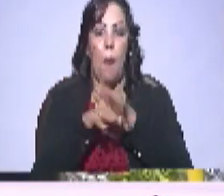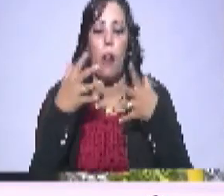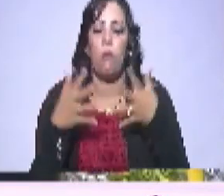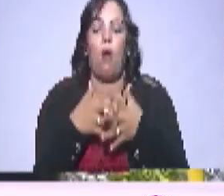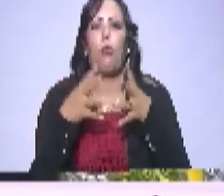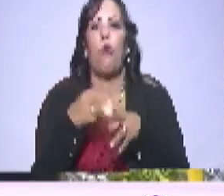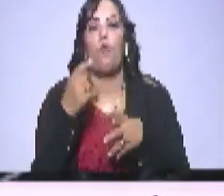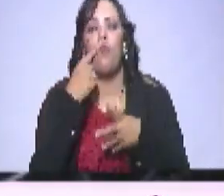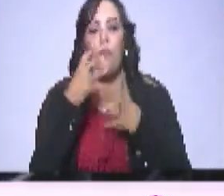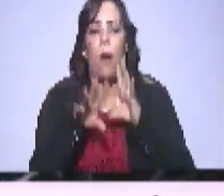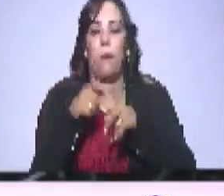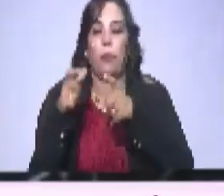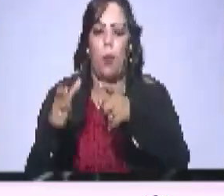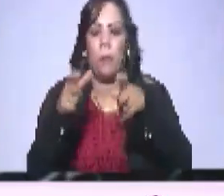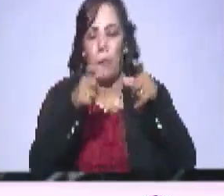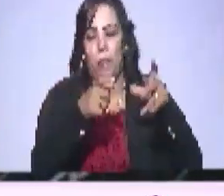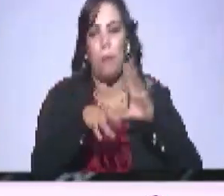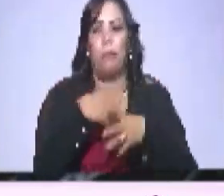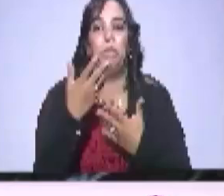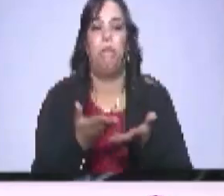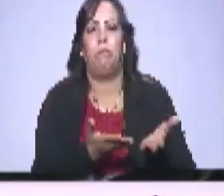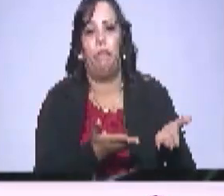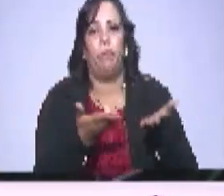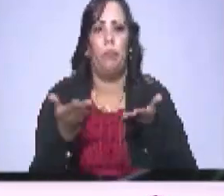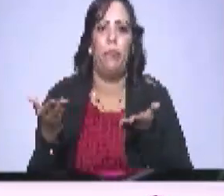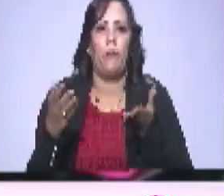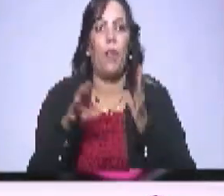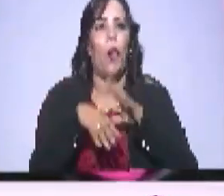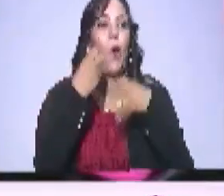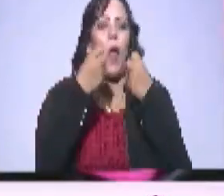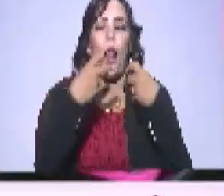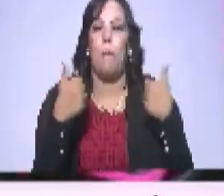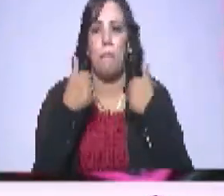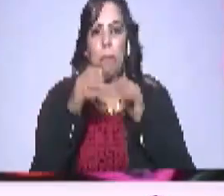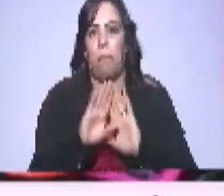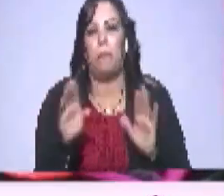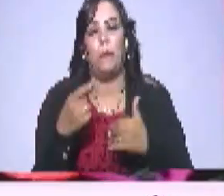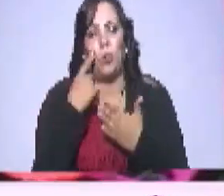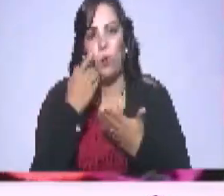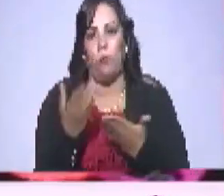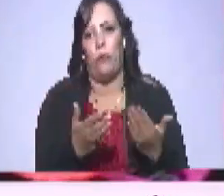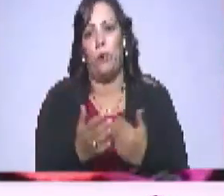بتاعتنا، نبتدي نقدم بقى الحاجات يا دكتوره. احنا تقريبا كل حاجه خلصت.